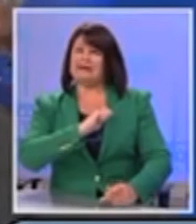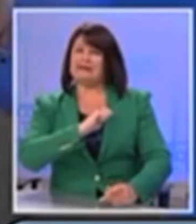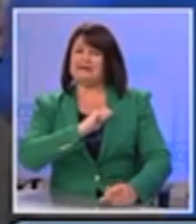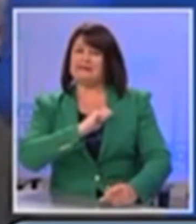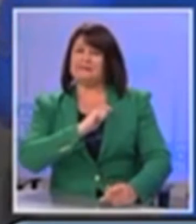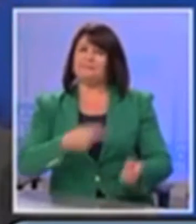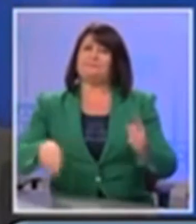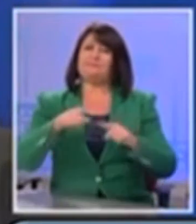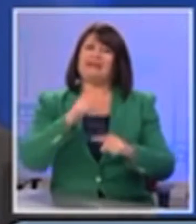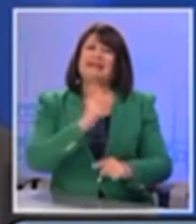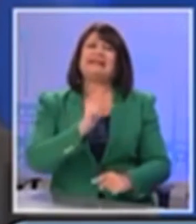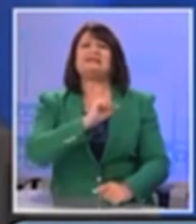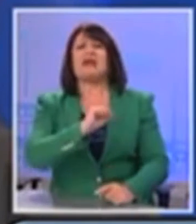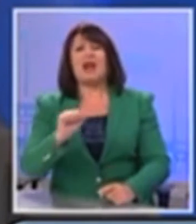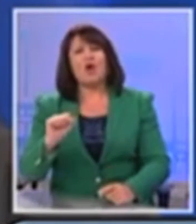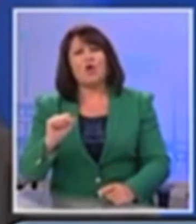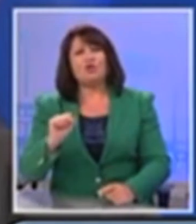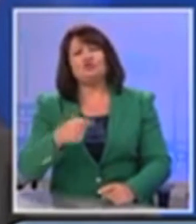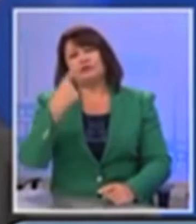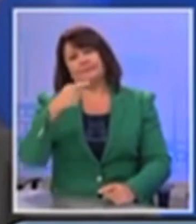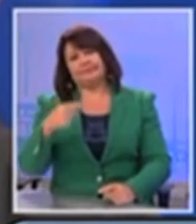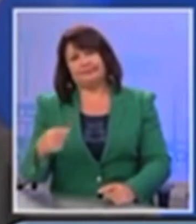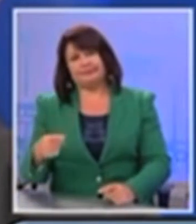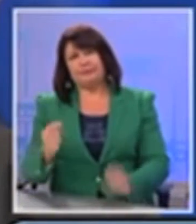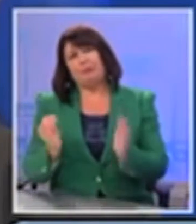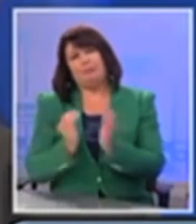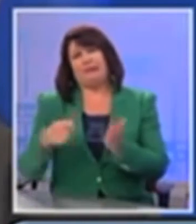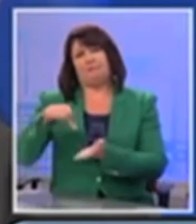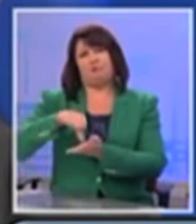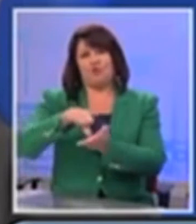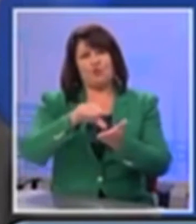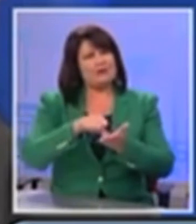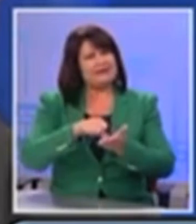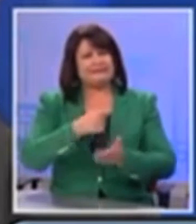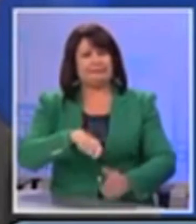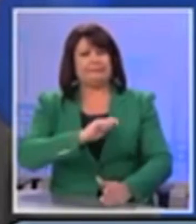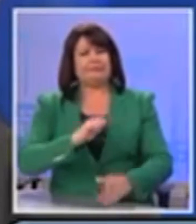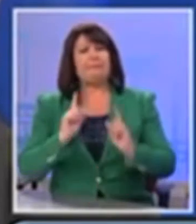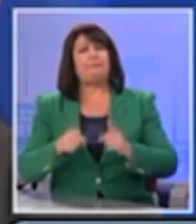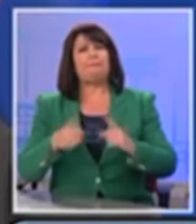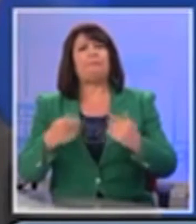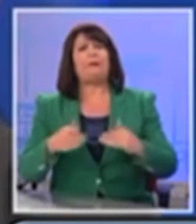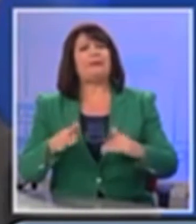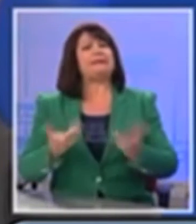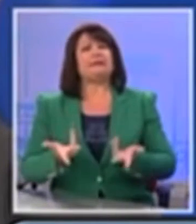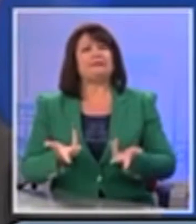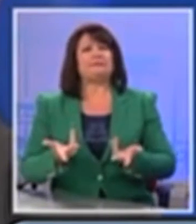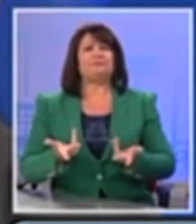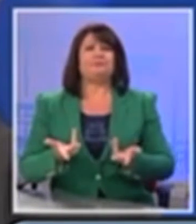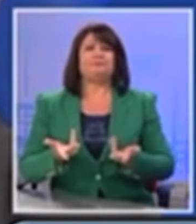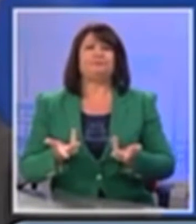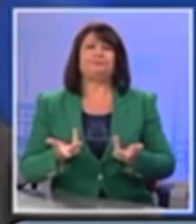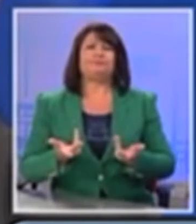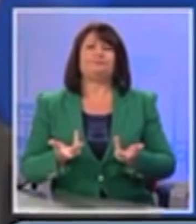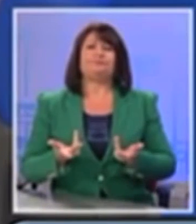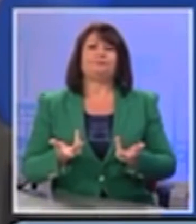et d'autres villes moyennes ont décidé, dans le cadre de nouvelles majorités politiques qui président